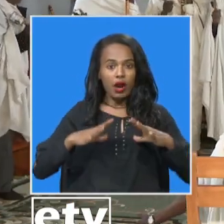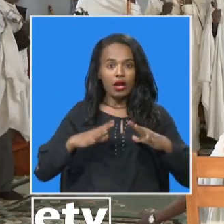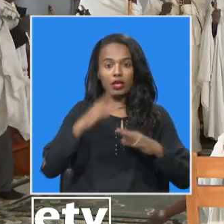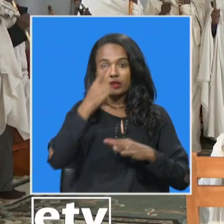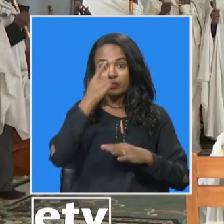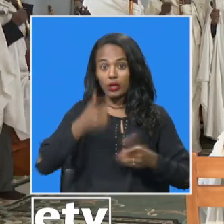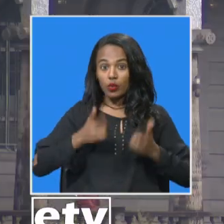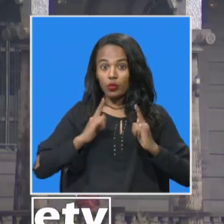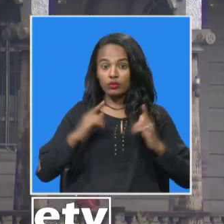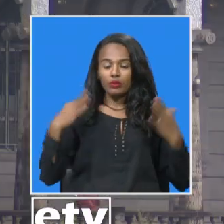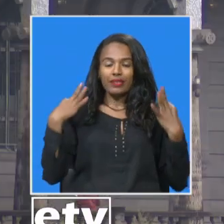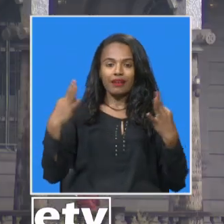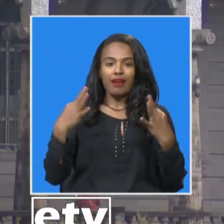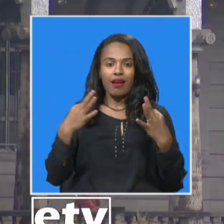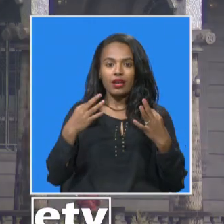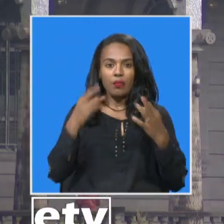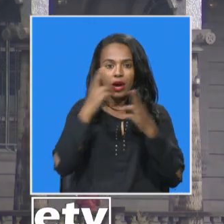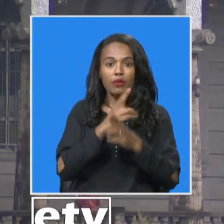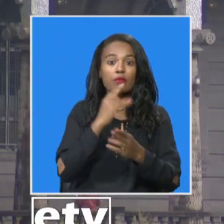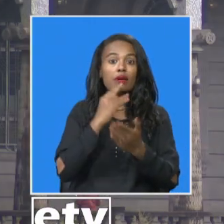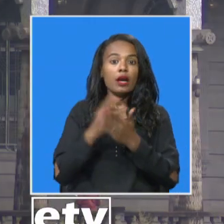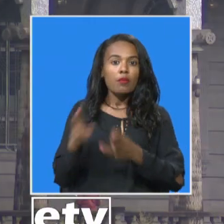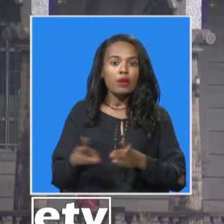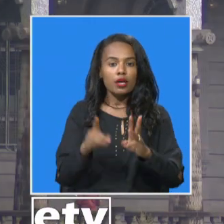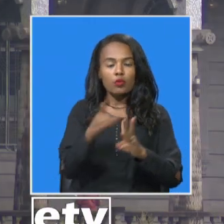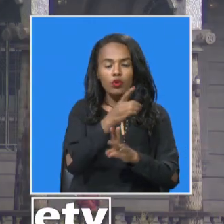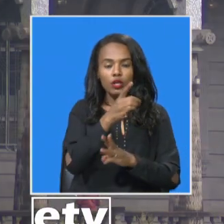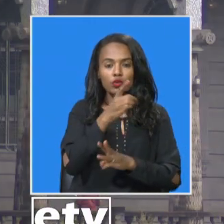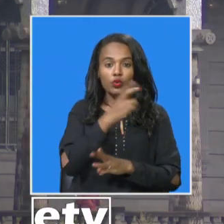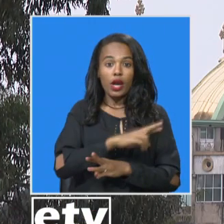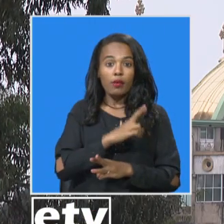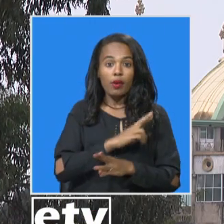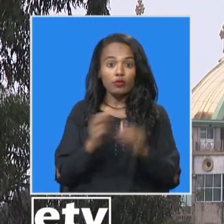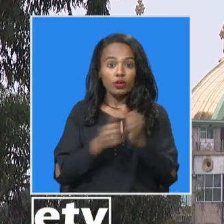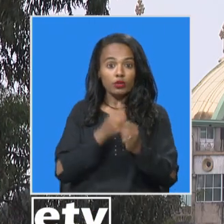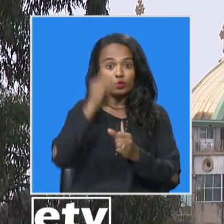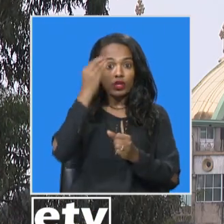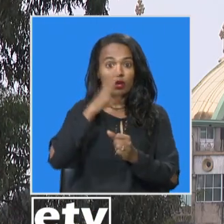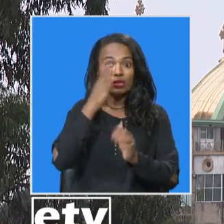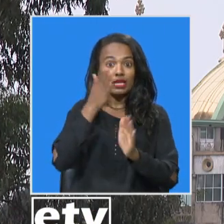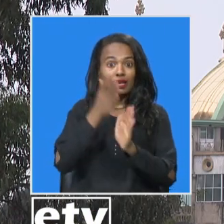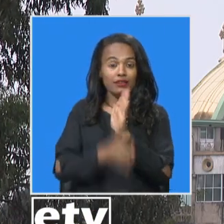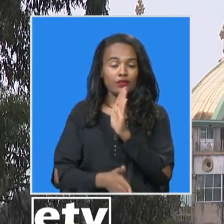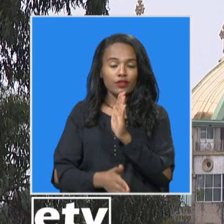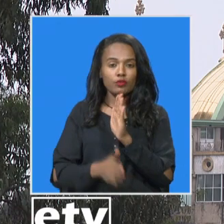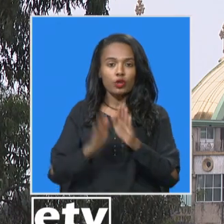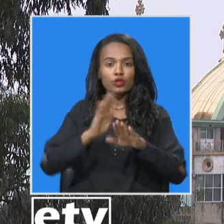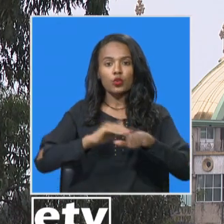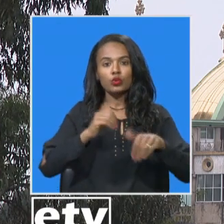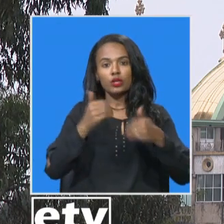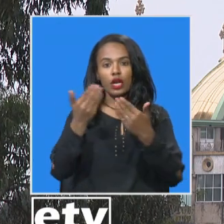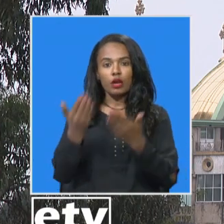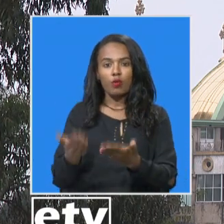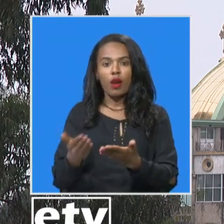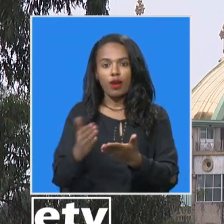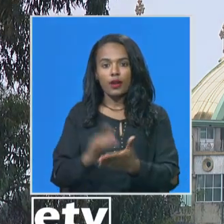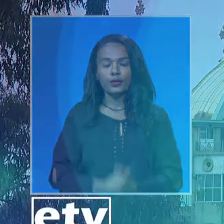በህይወትና በጤና ለማክበር መልካም መንገድ በመሆናቸው የሃይማኖት ተከታዮች ያለመዘናጋት እንዲፈጽሟቸውም ጥሪ ቀርቧል።